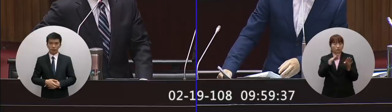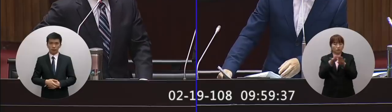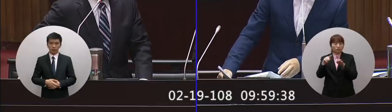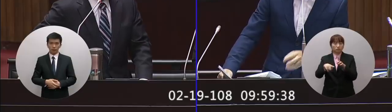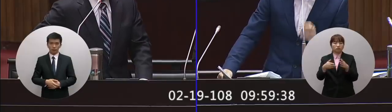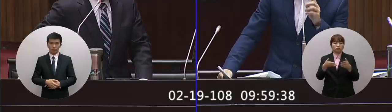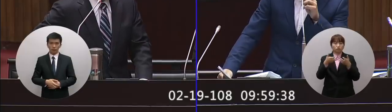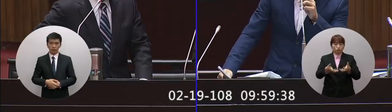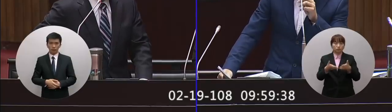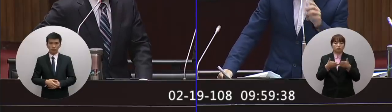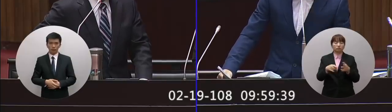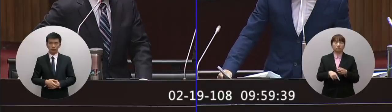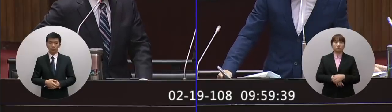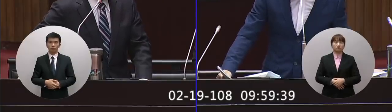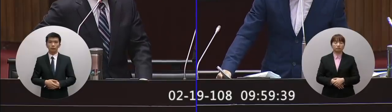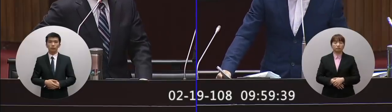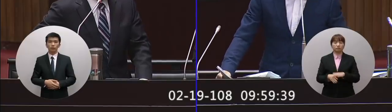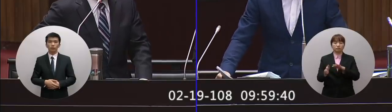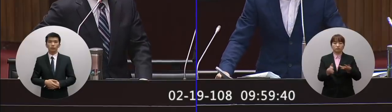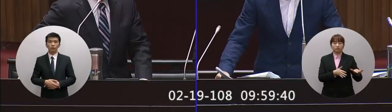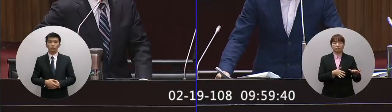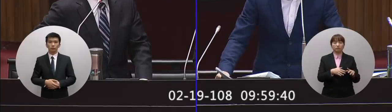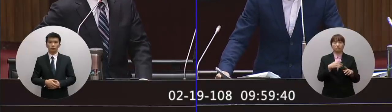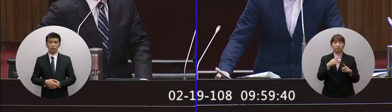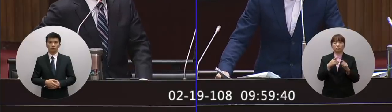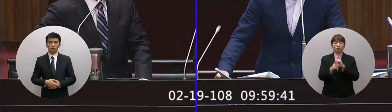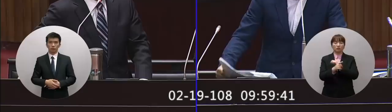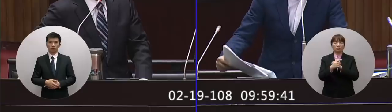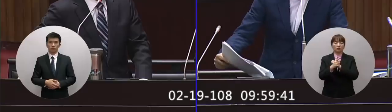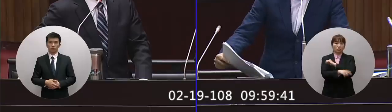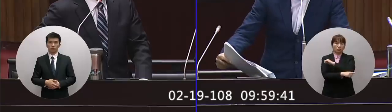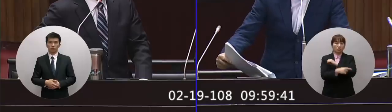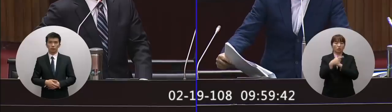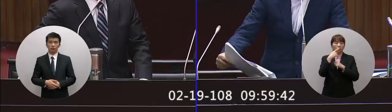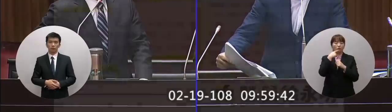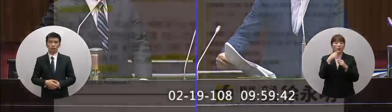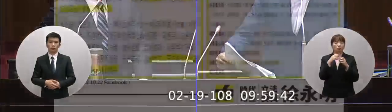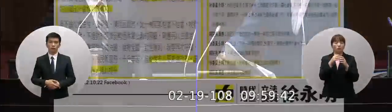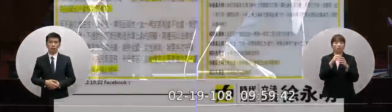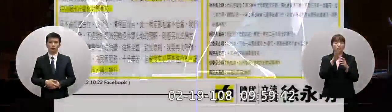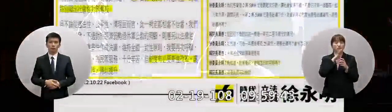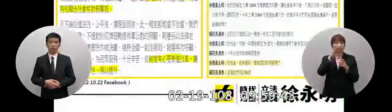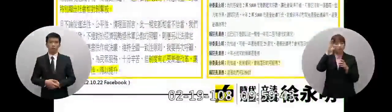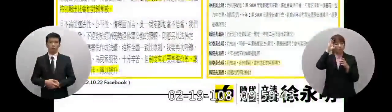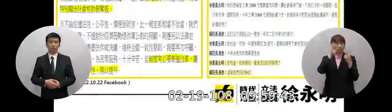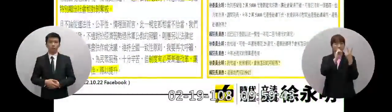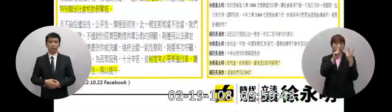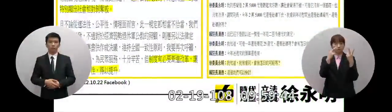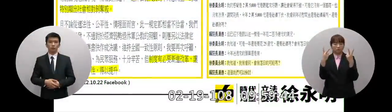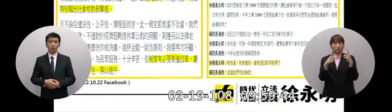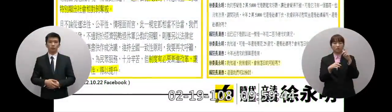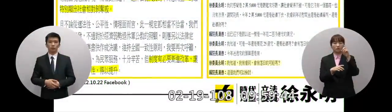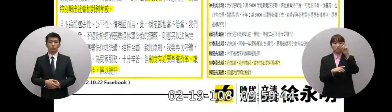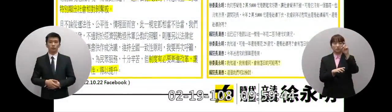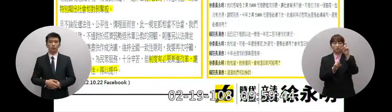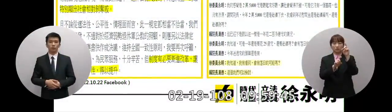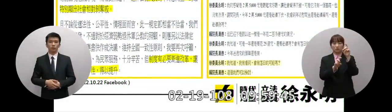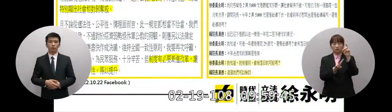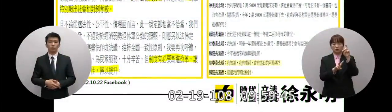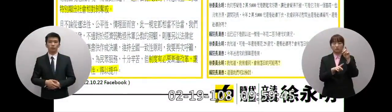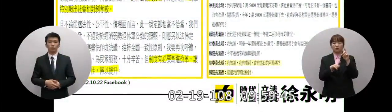根结啊。好，年终慰问金之前。这是苏院长2012年10月22号的脸